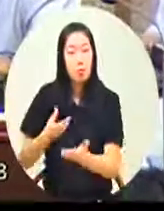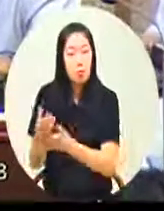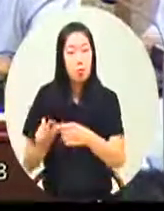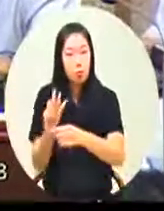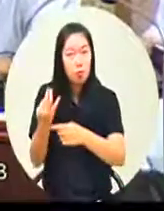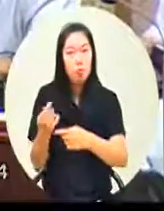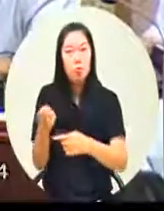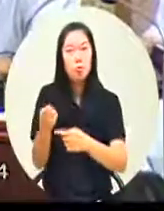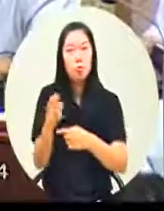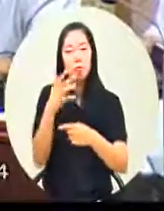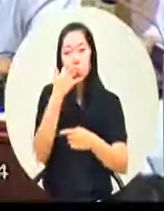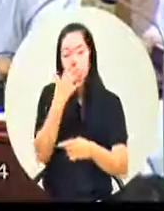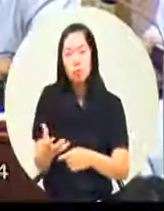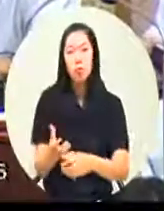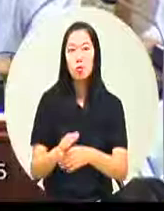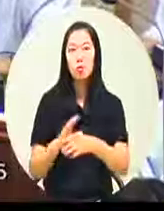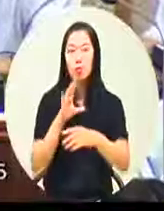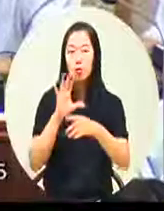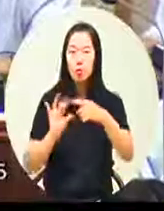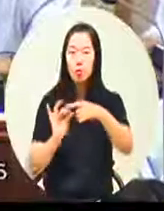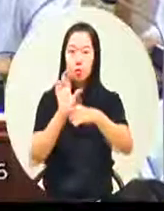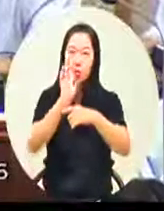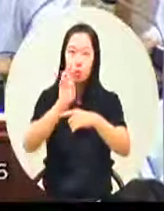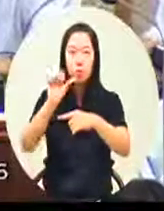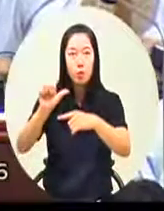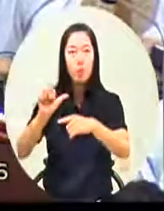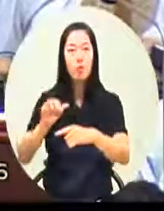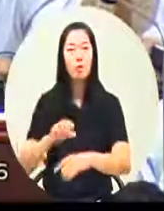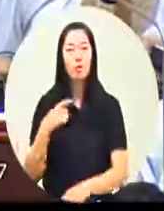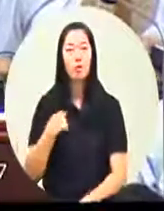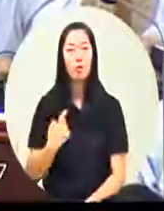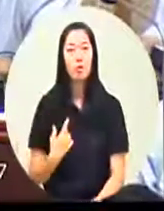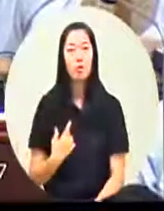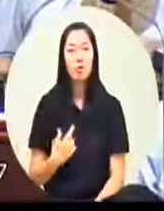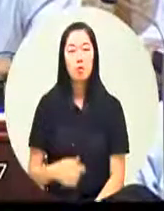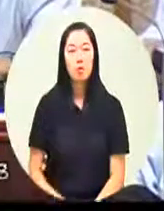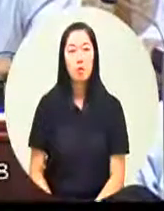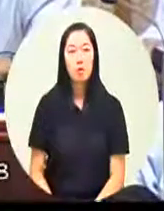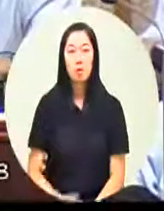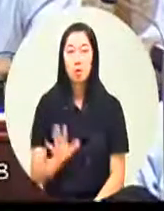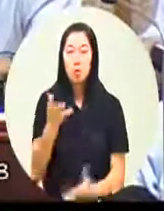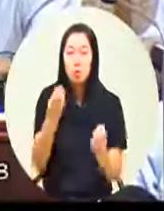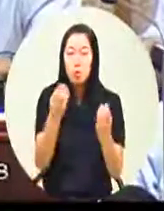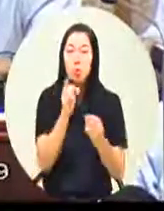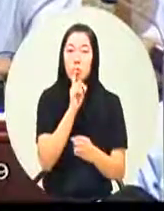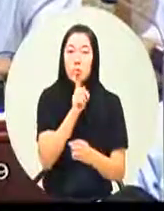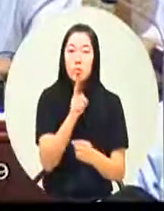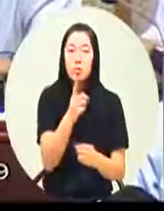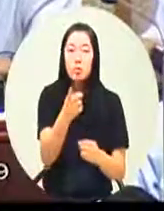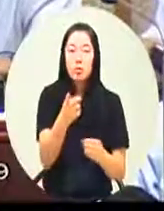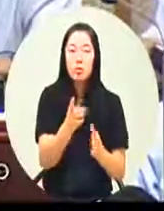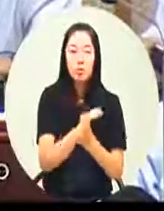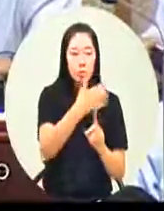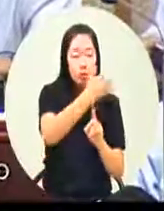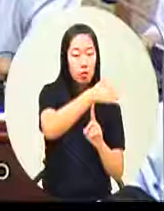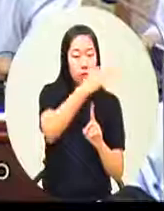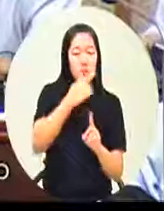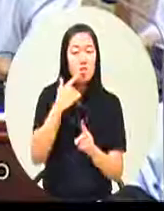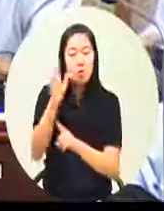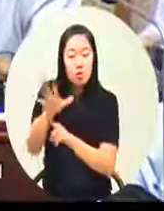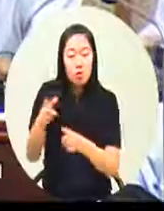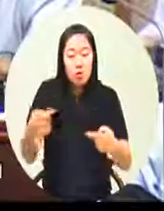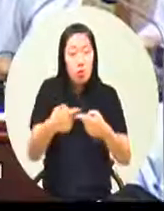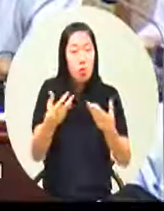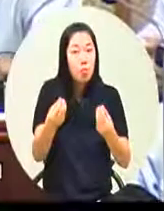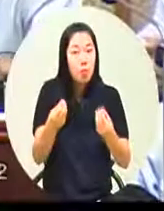-30%、-15%，那未来其实我们并没有排除说不接到旗美啊，但是我们会必须配合整个整